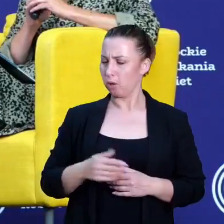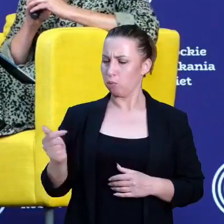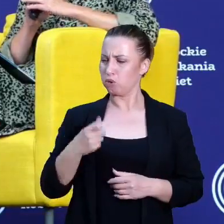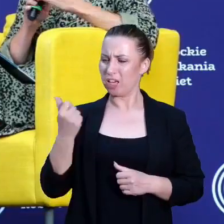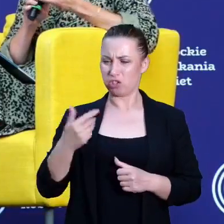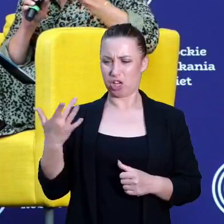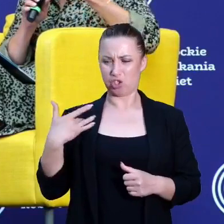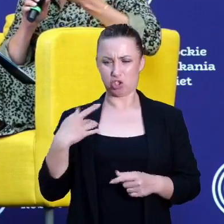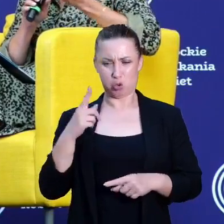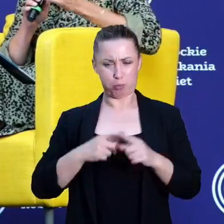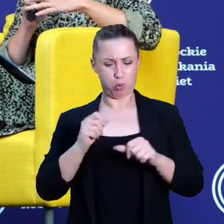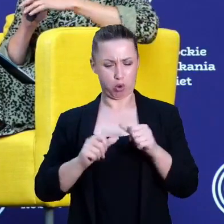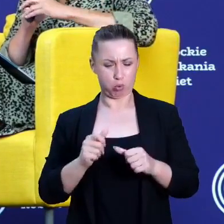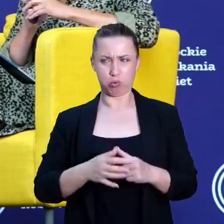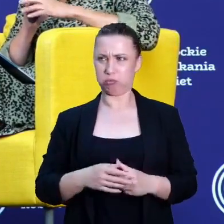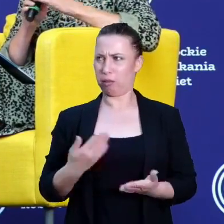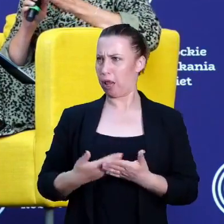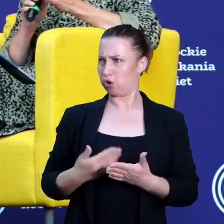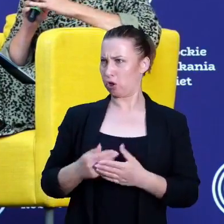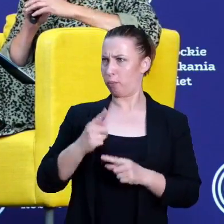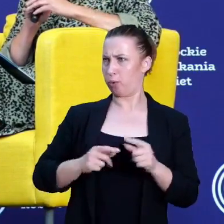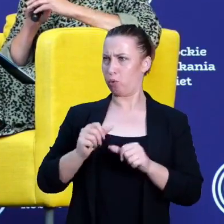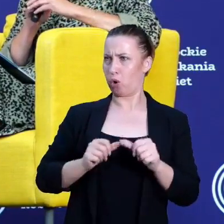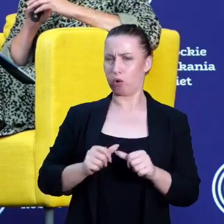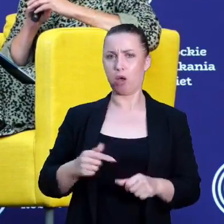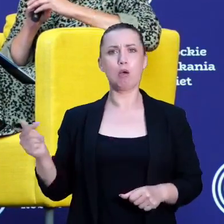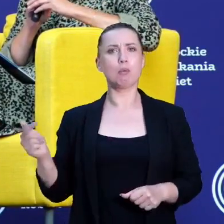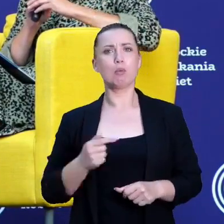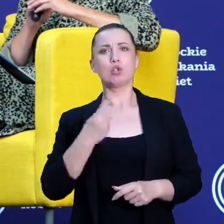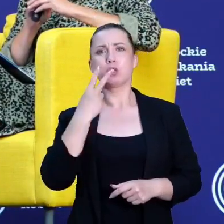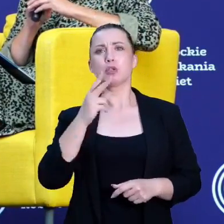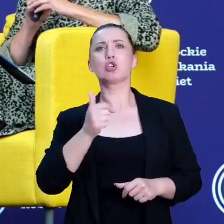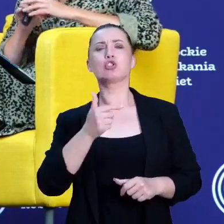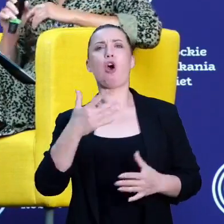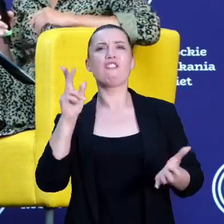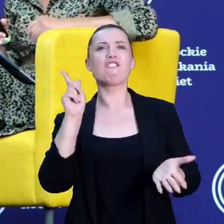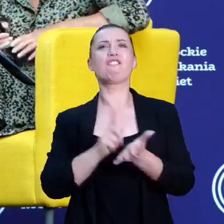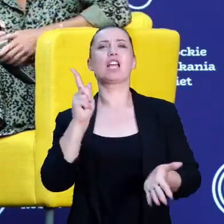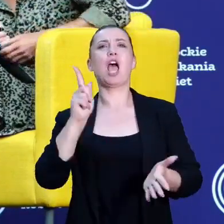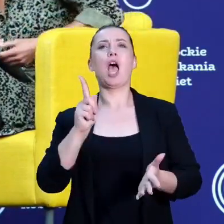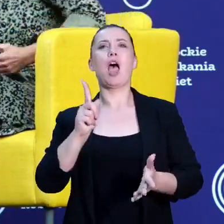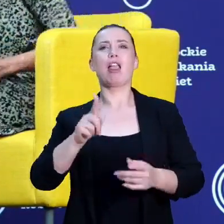pożyć. Ja mówię, a czemu pół roku? Bo muszę zobaczyć, kto wygra kolejne wybory.